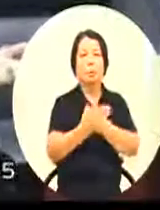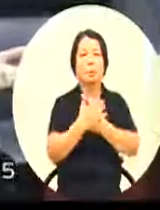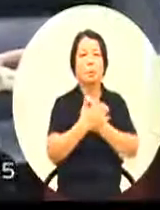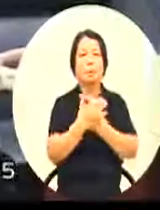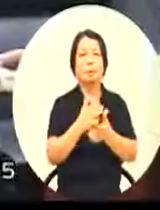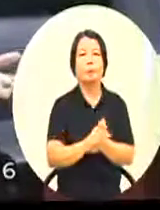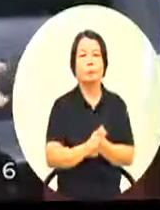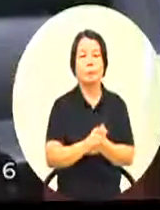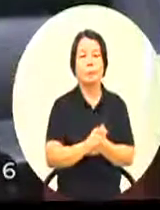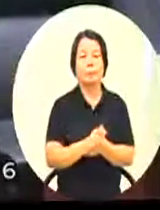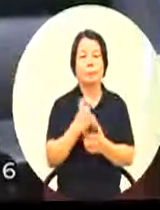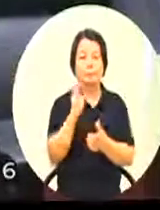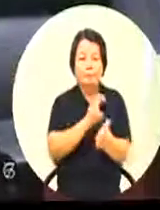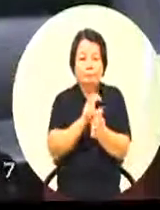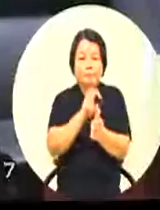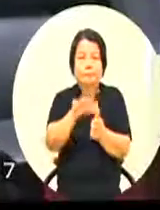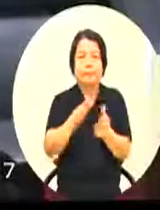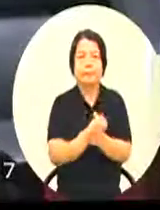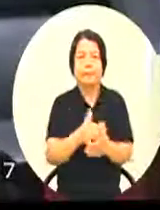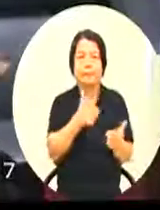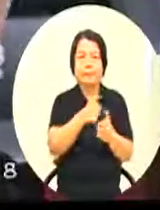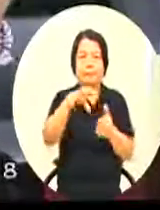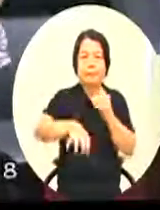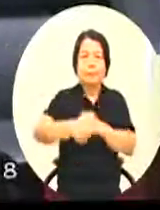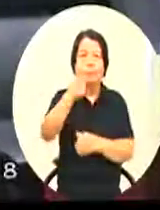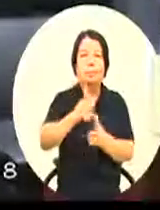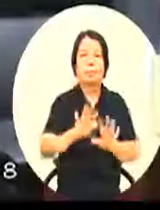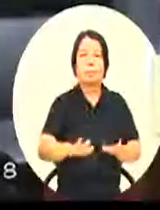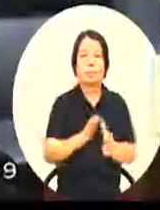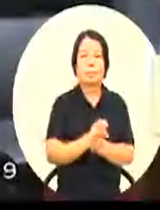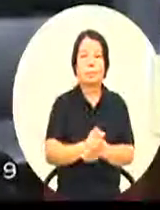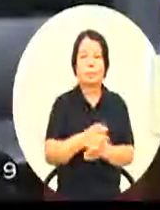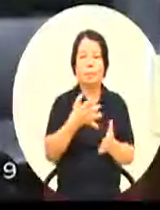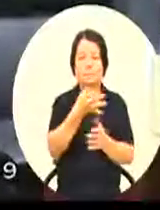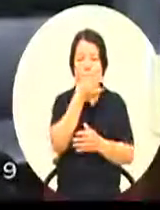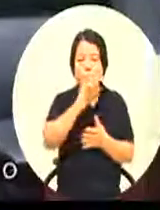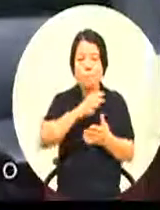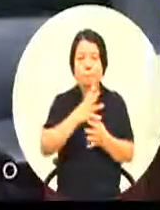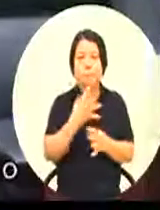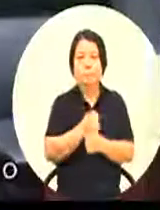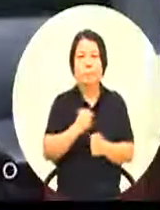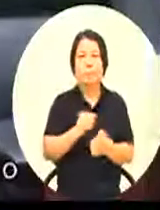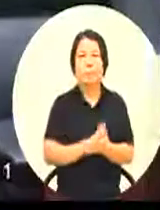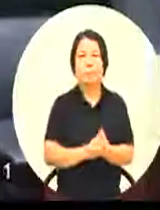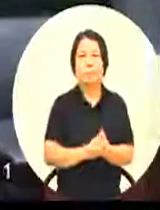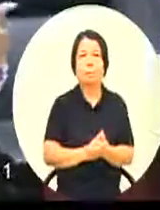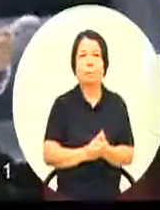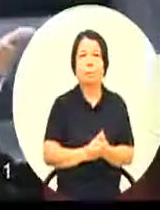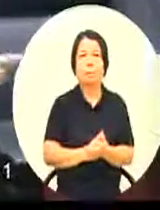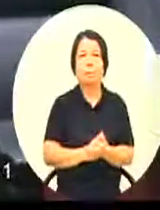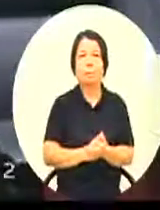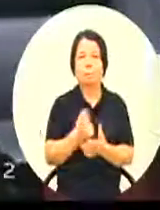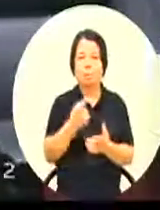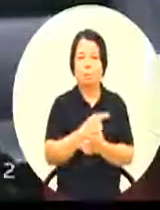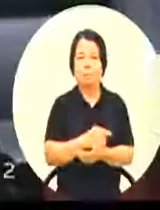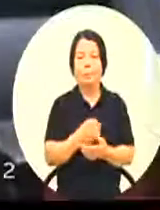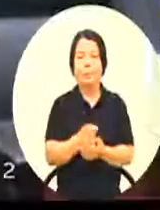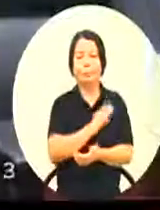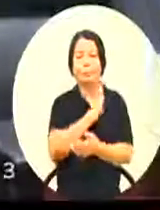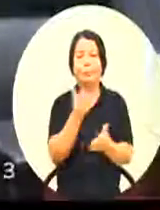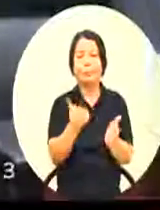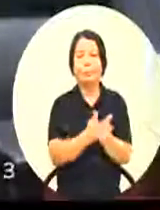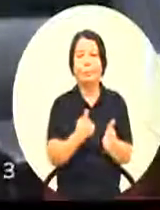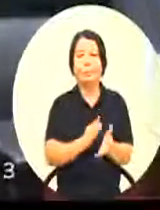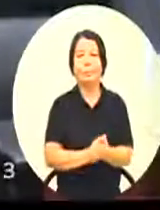大家一起来把关。好，阿凯，谢局长。因为现在节约时间的关系，所以我们就是我就讲到这里，好，然